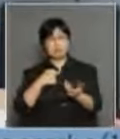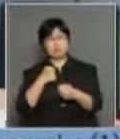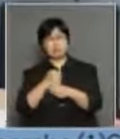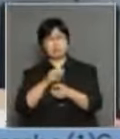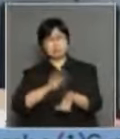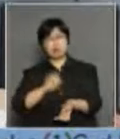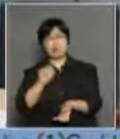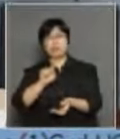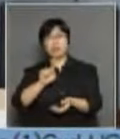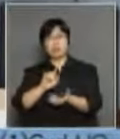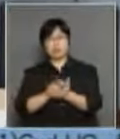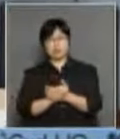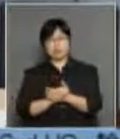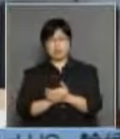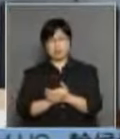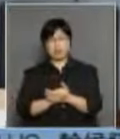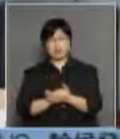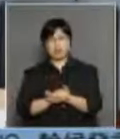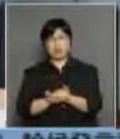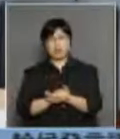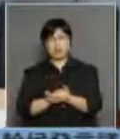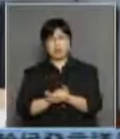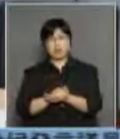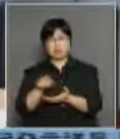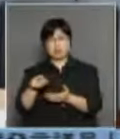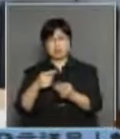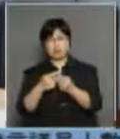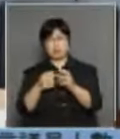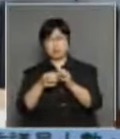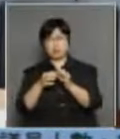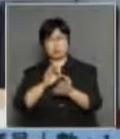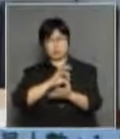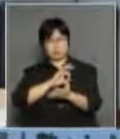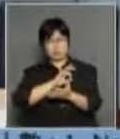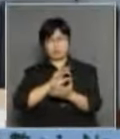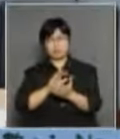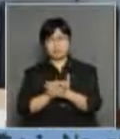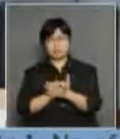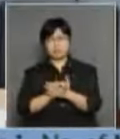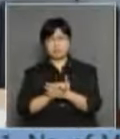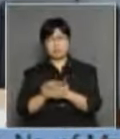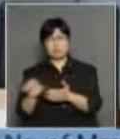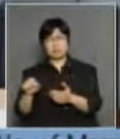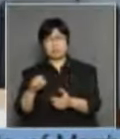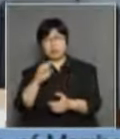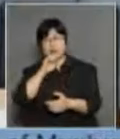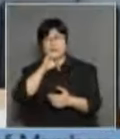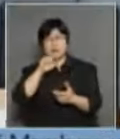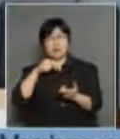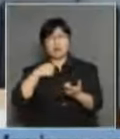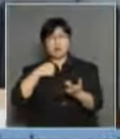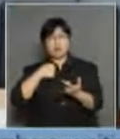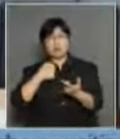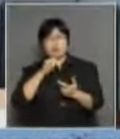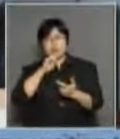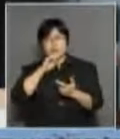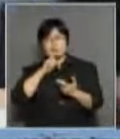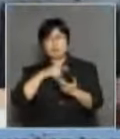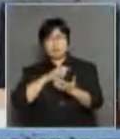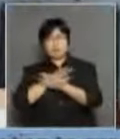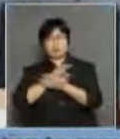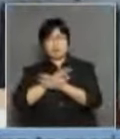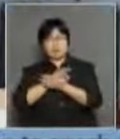咧？係咪？你工聯會仲喺度口口聲聲話做，即係搞咗幾十